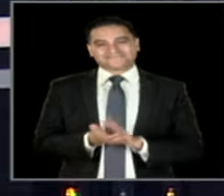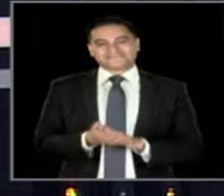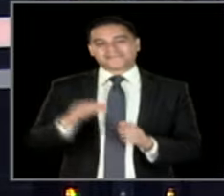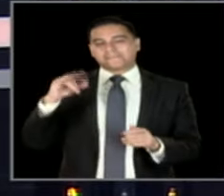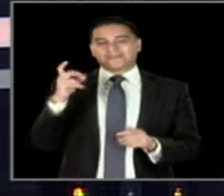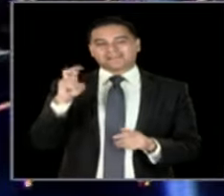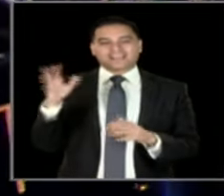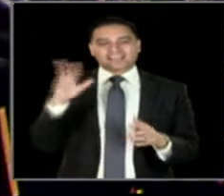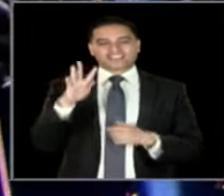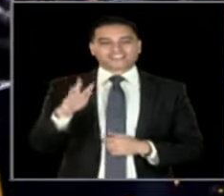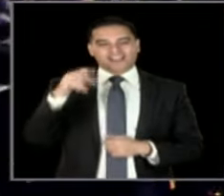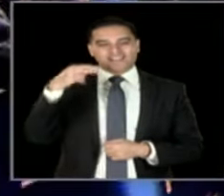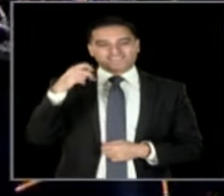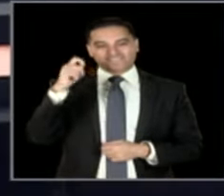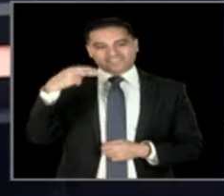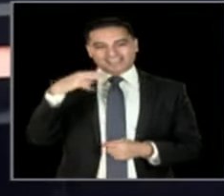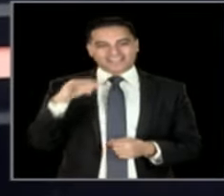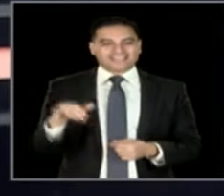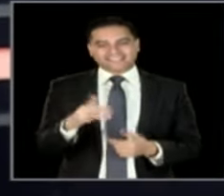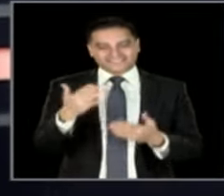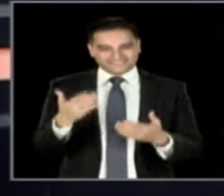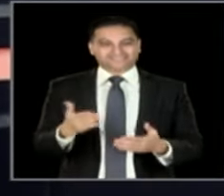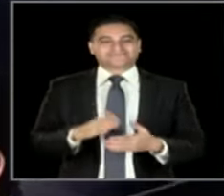منى الشافعي.